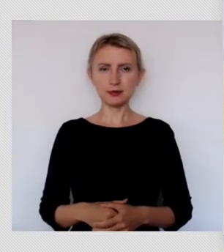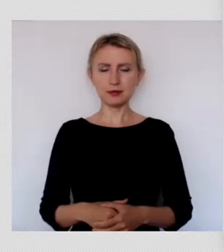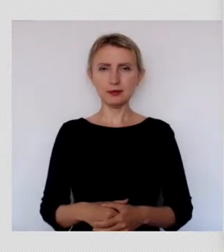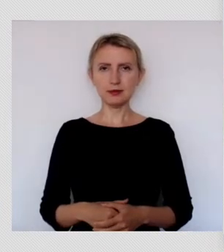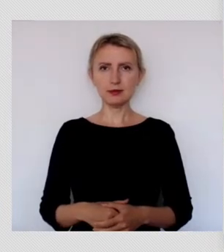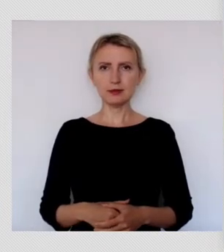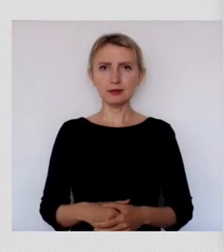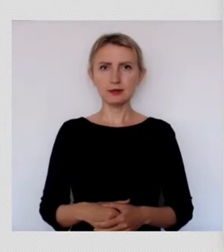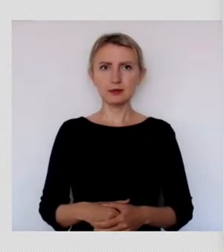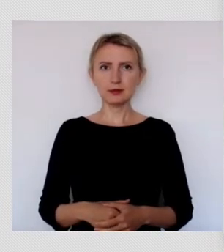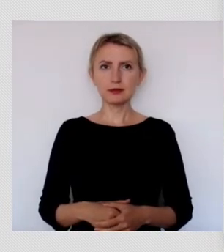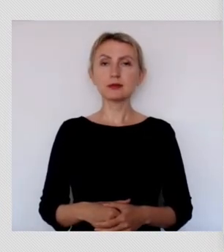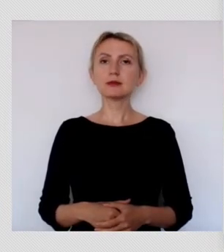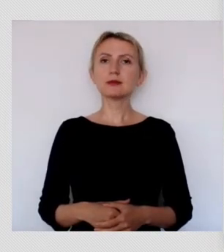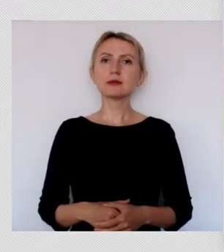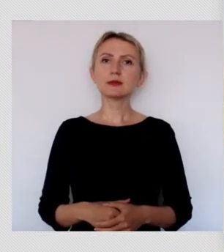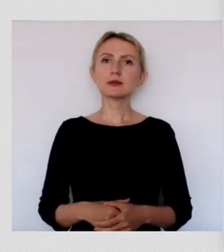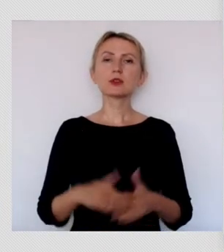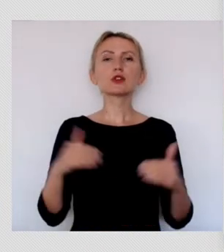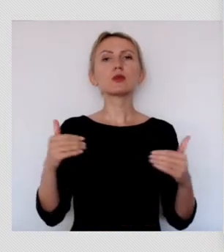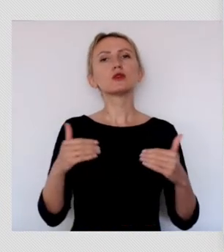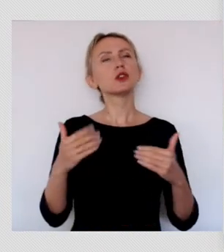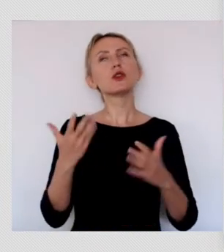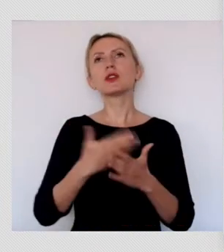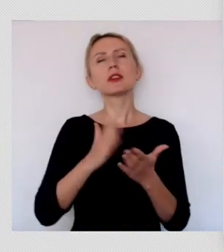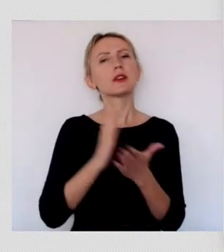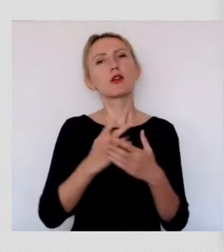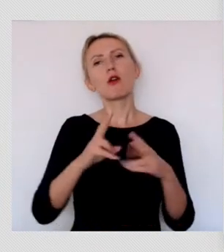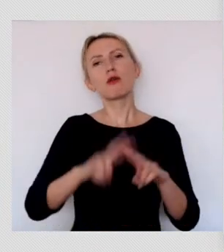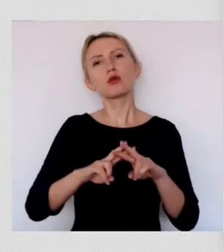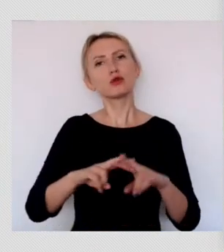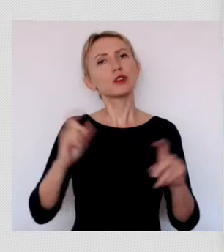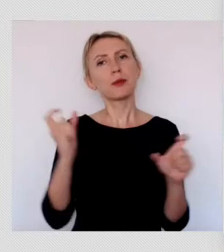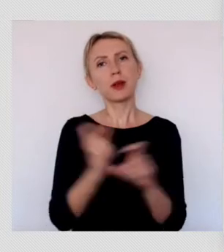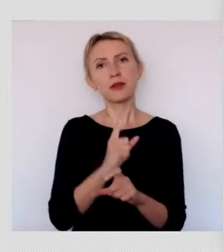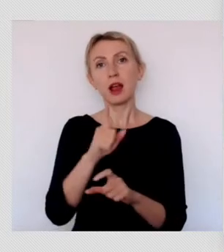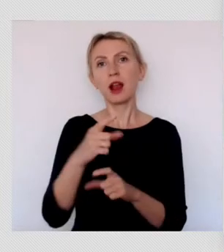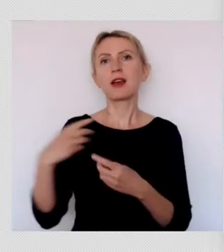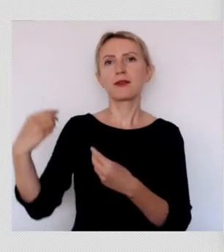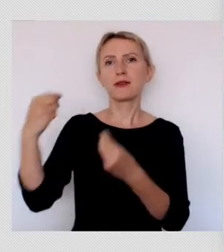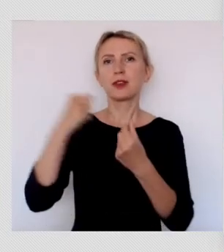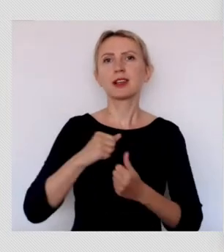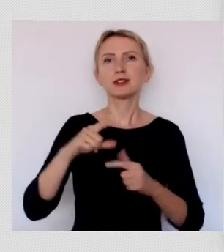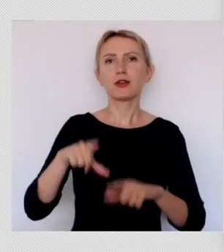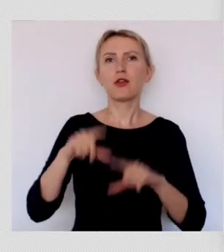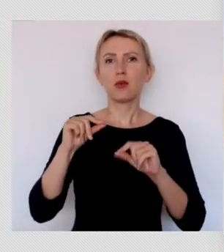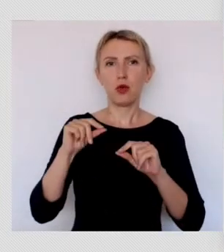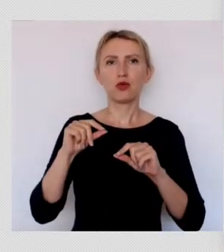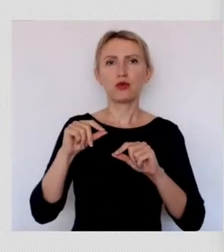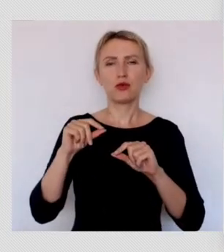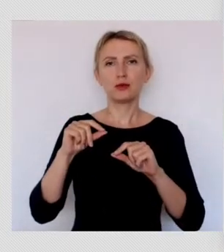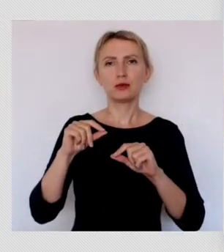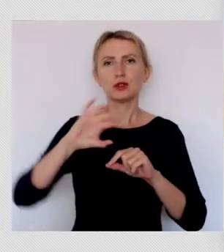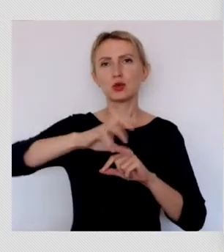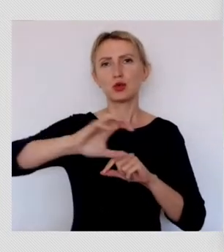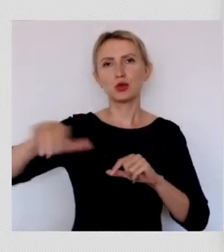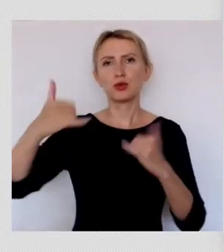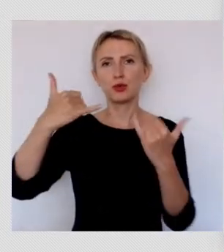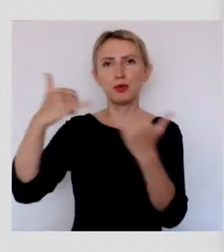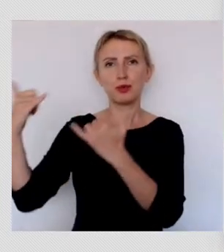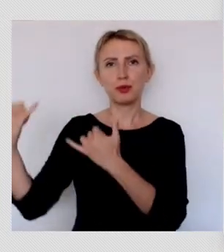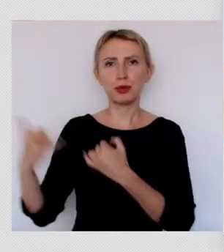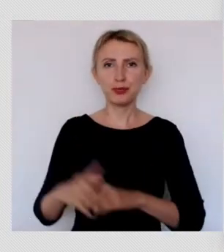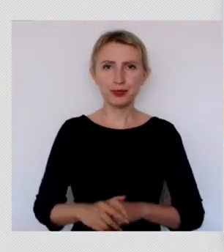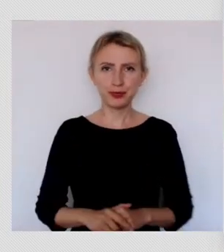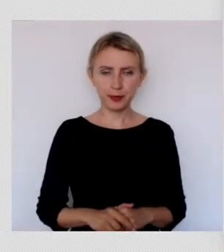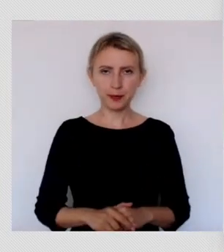Tutaj już może nie tyle jest to korzystanie z funduszy publicznych, co finansowanie wyborów przez podmioty trzecie.